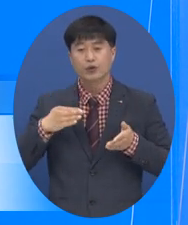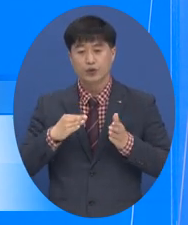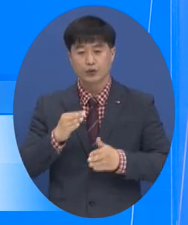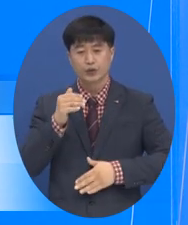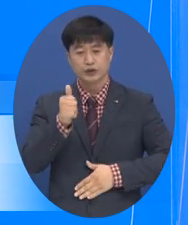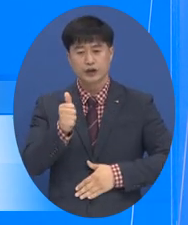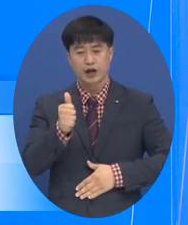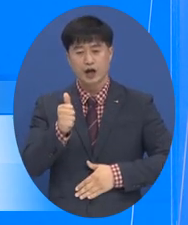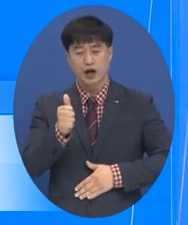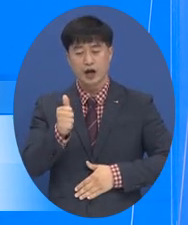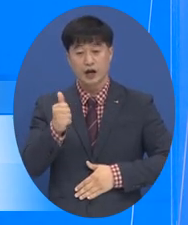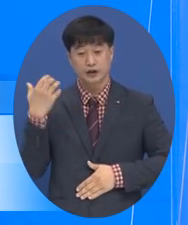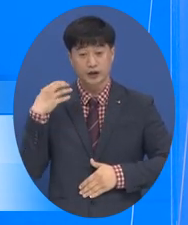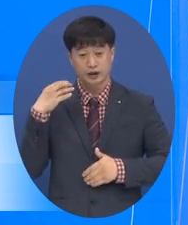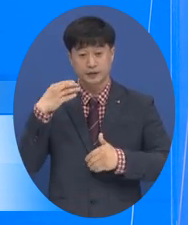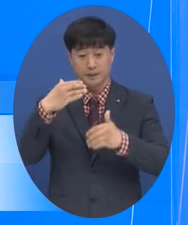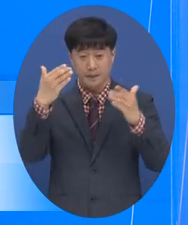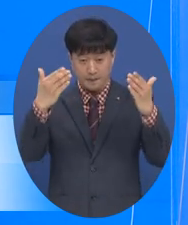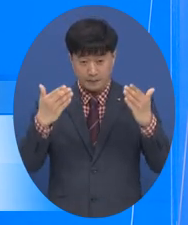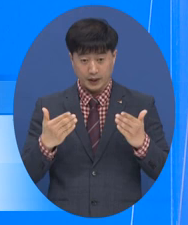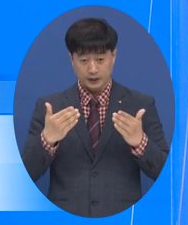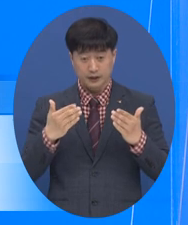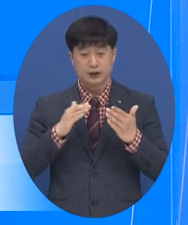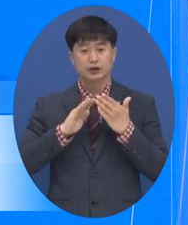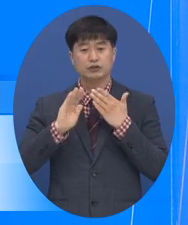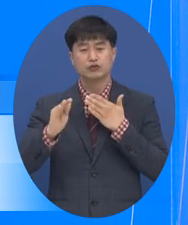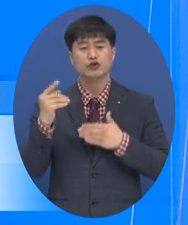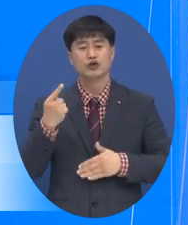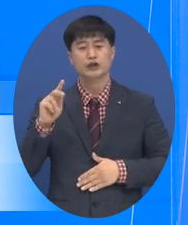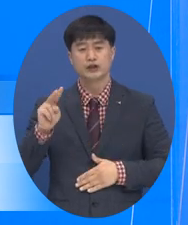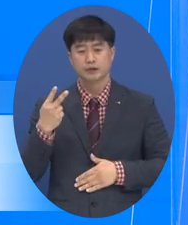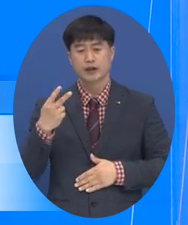7기 경기도지사 임명장을 받은 지